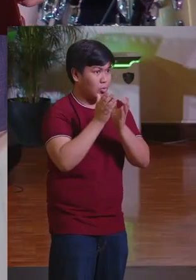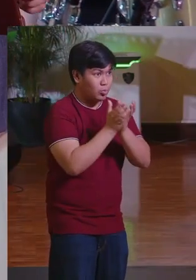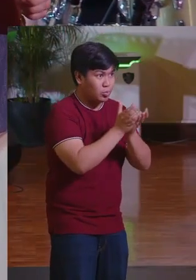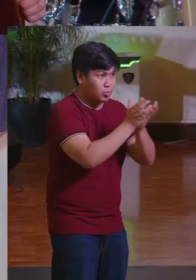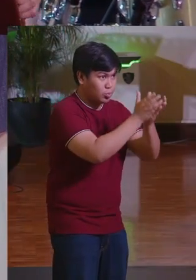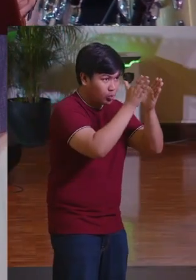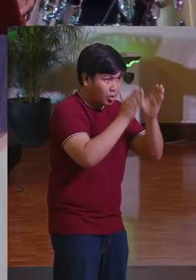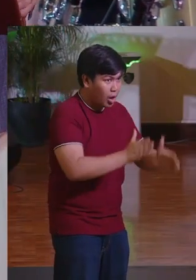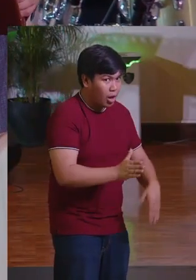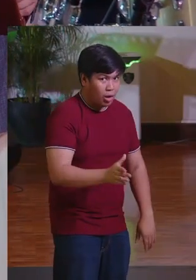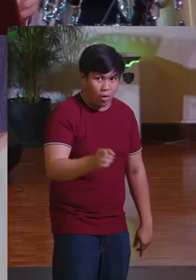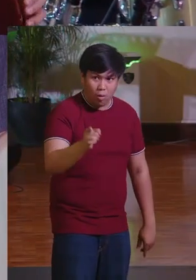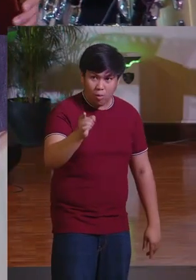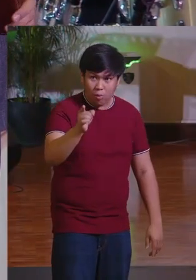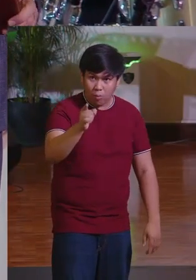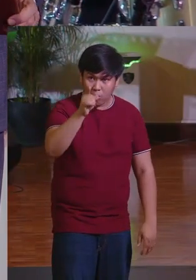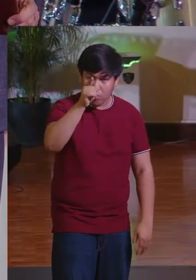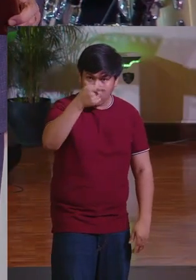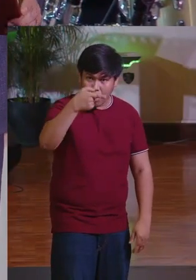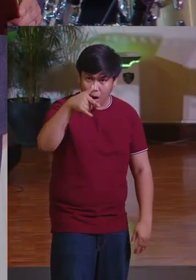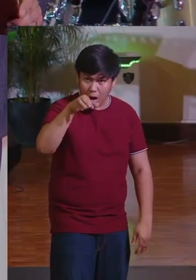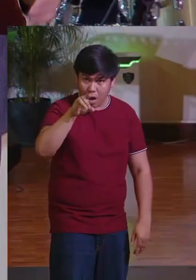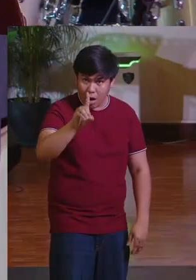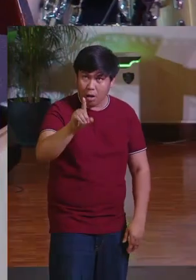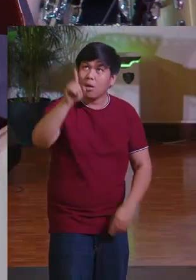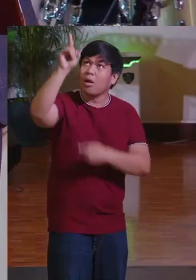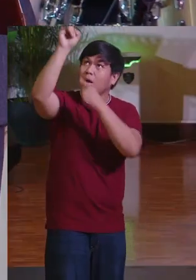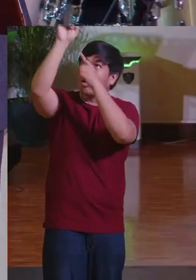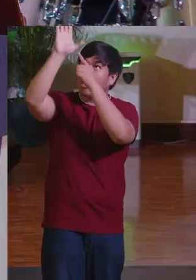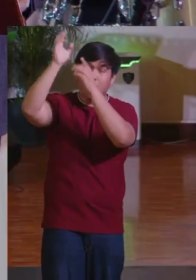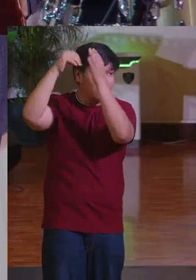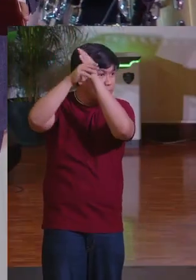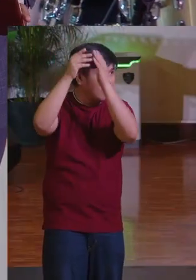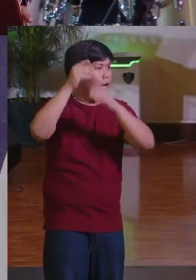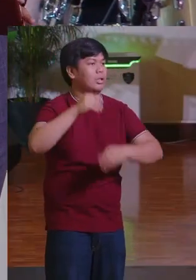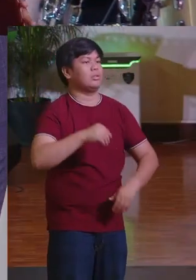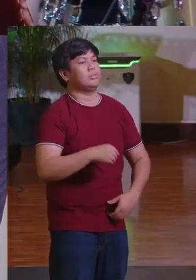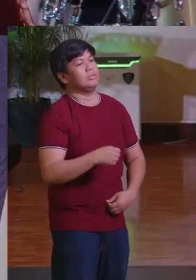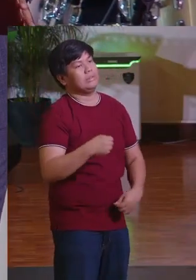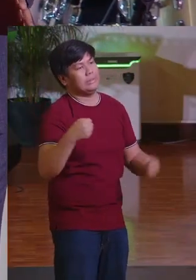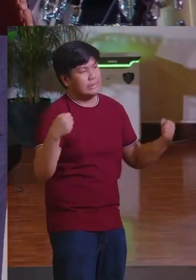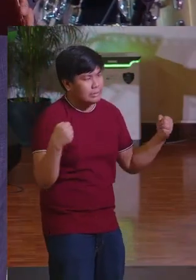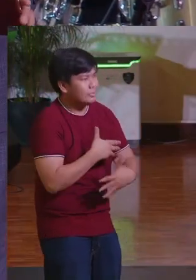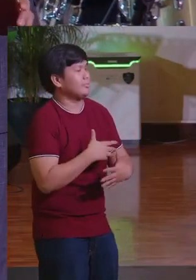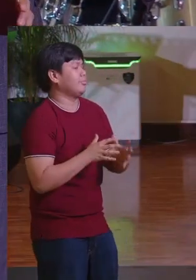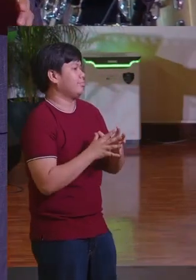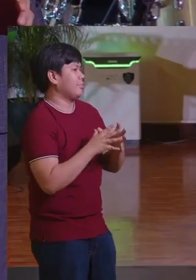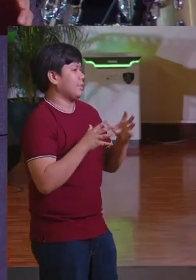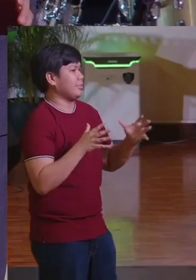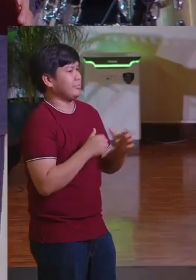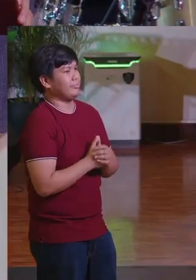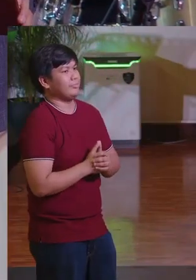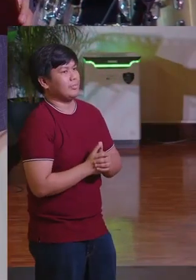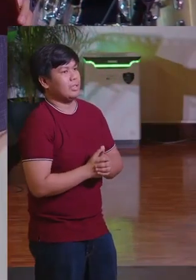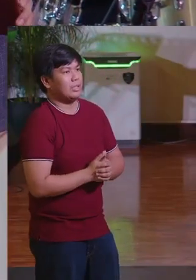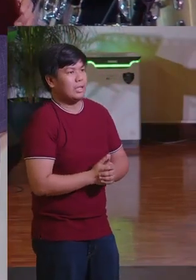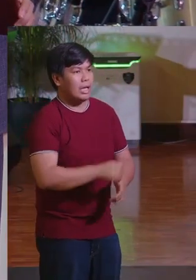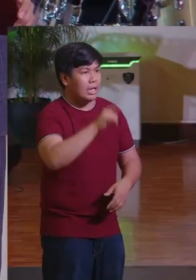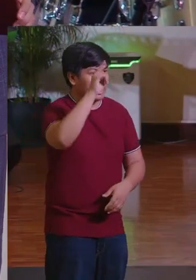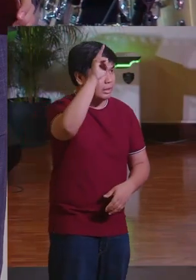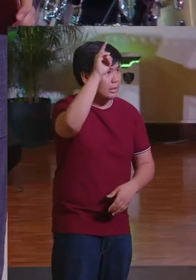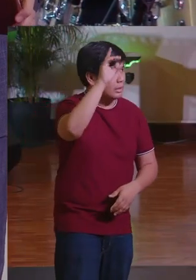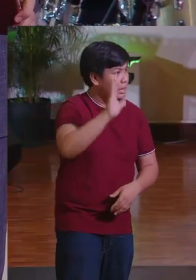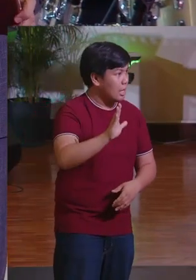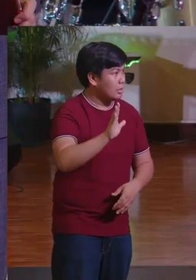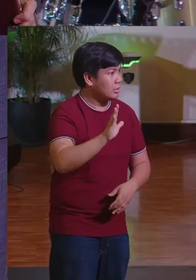ang punto na nais po nating susugan bago po tayo magtapos. Ang Panginoon po, lumalabas hindi lamang si